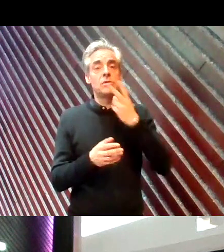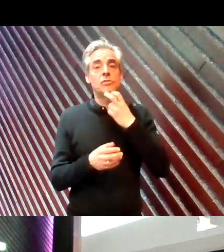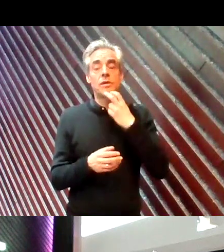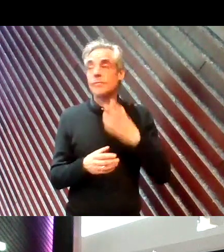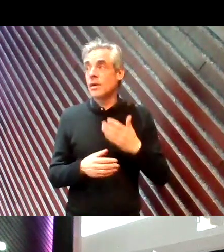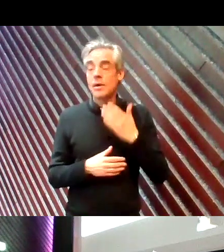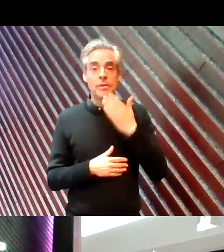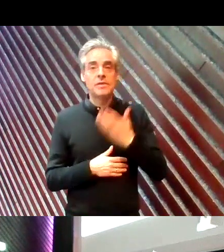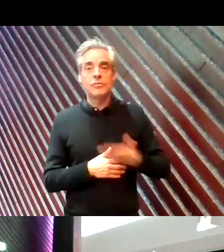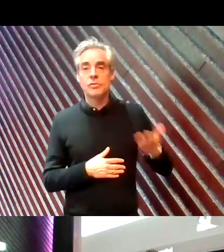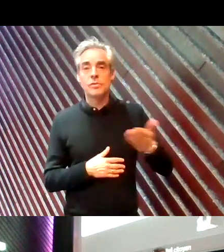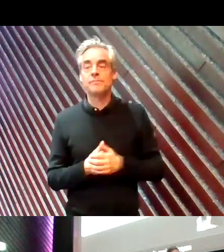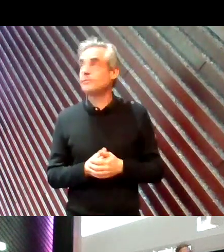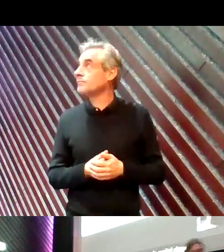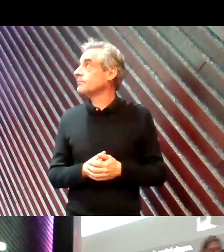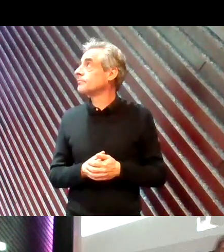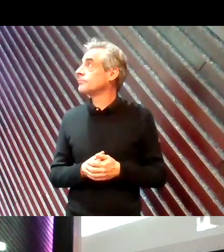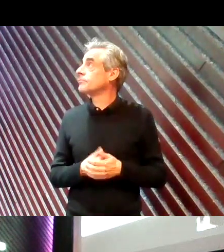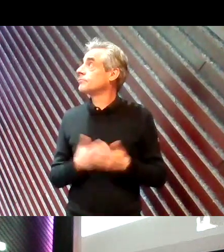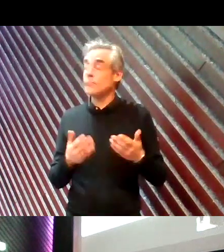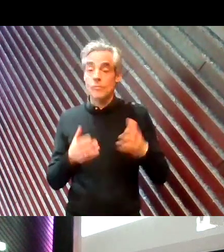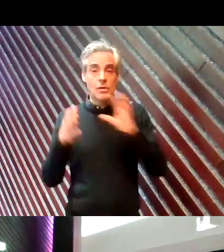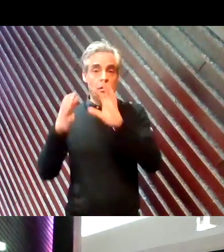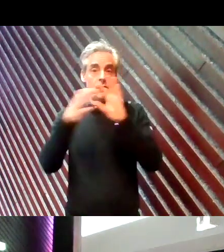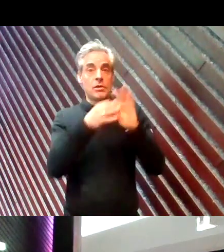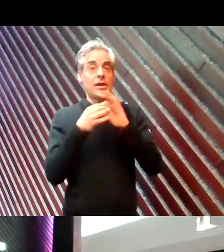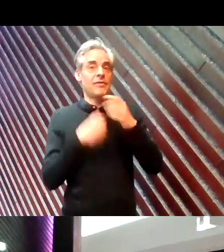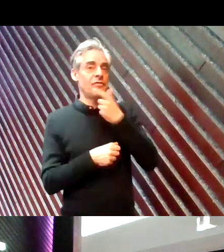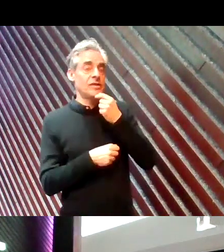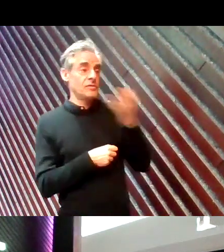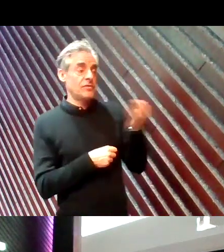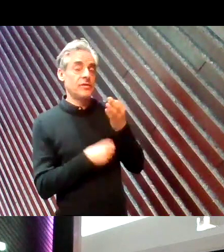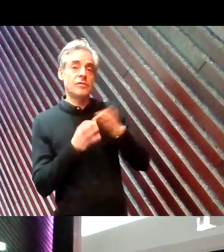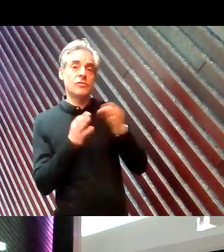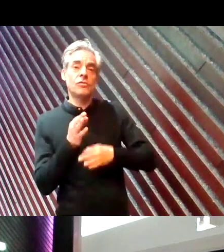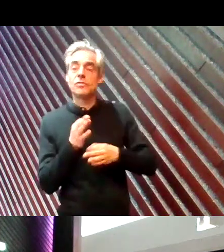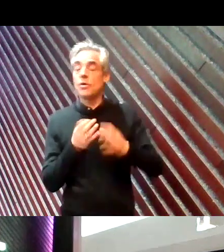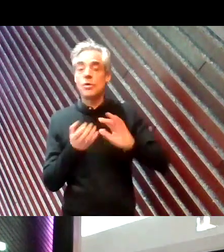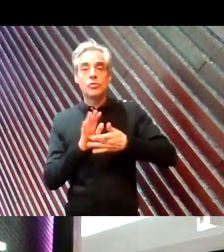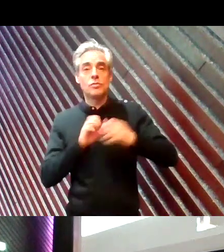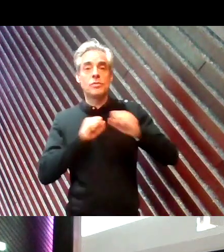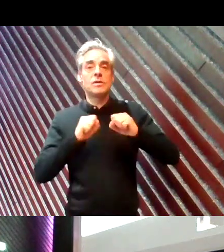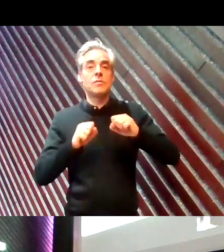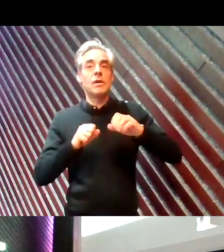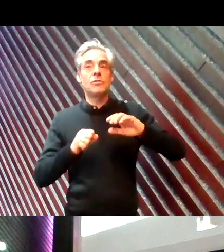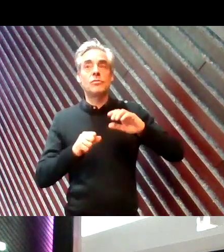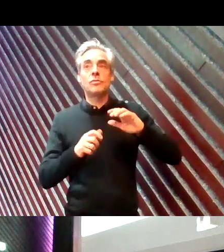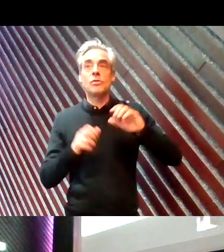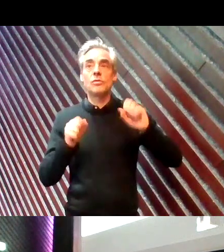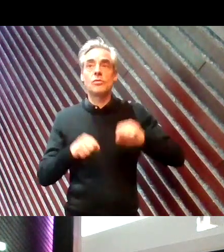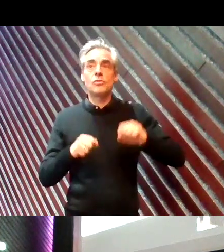Alors, merci à tous. Le rebond va être assez facile. Vous avez terminé sur ce activateur de progrès